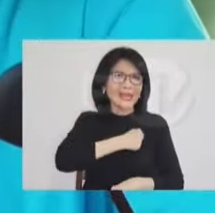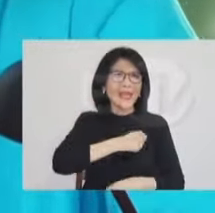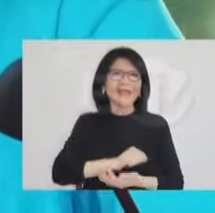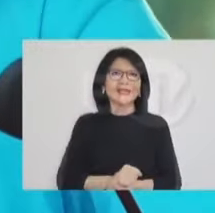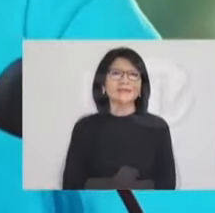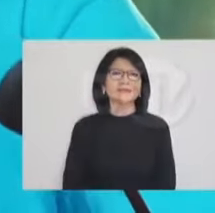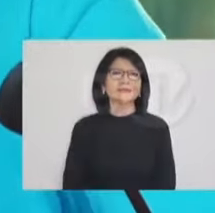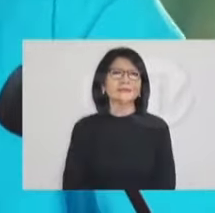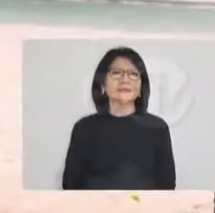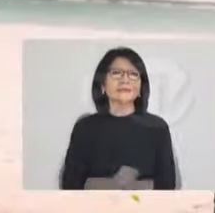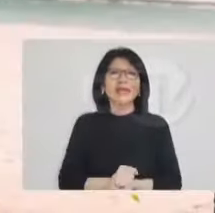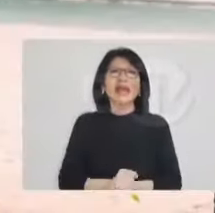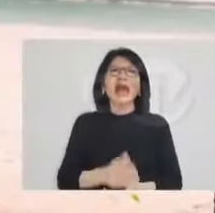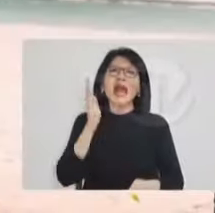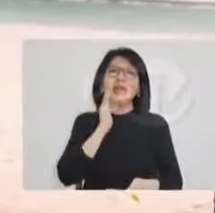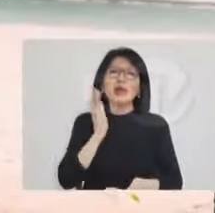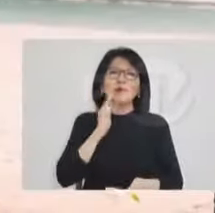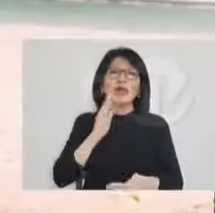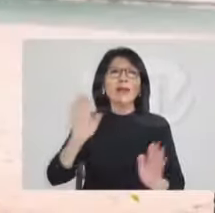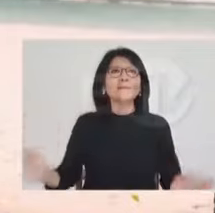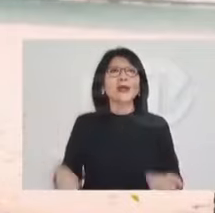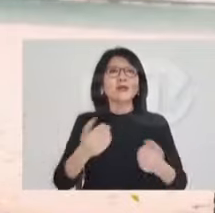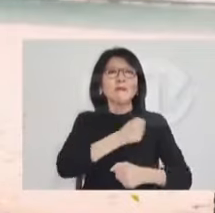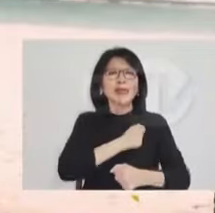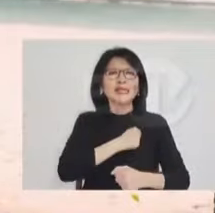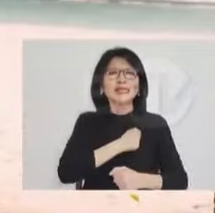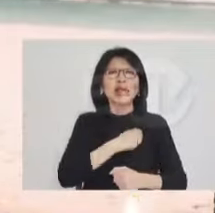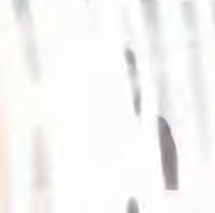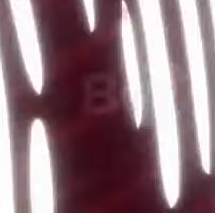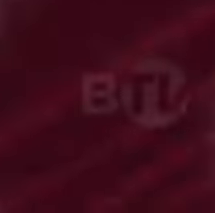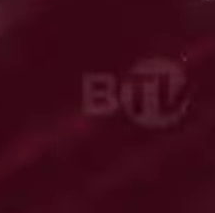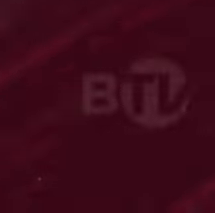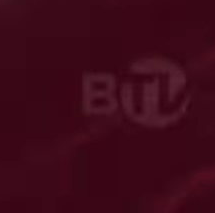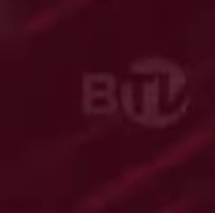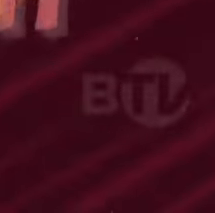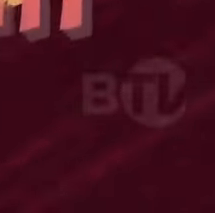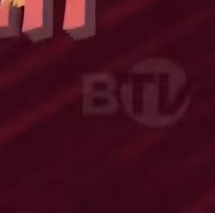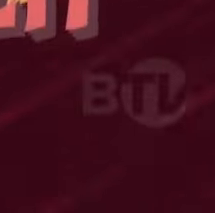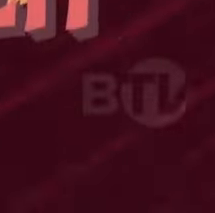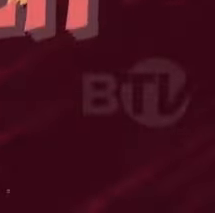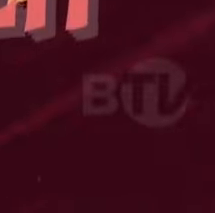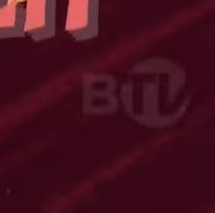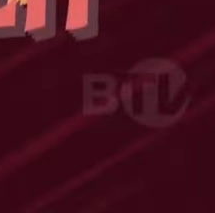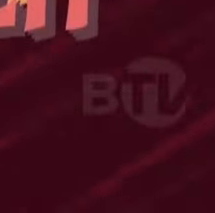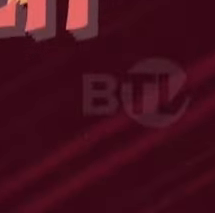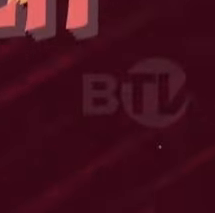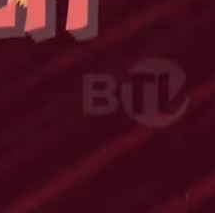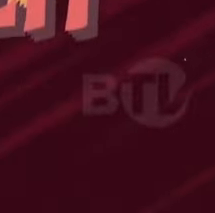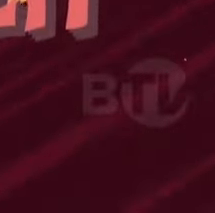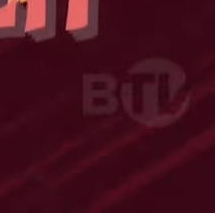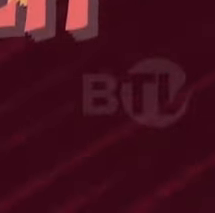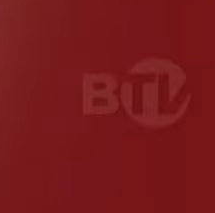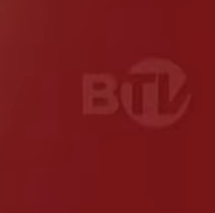depan bangsa anak muda membangun bangsa memilih engak